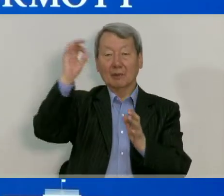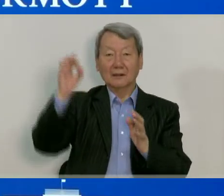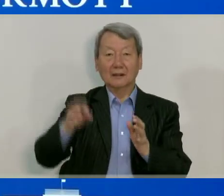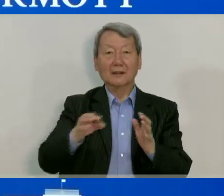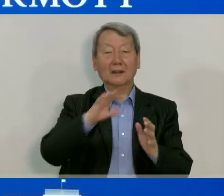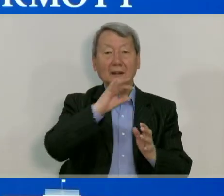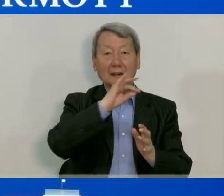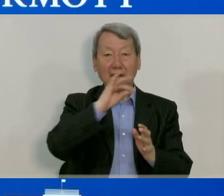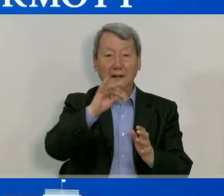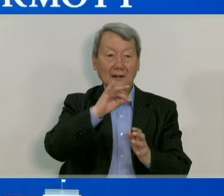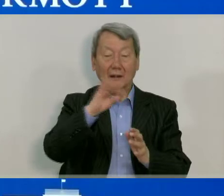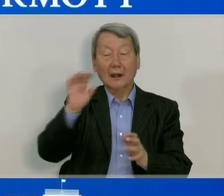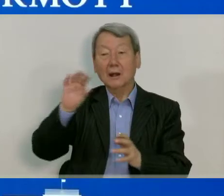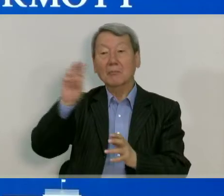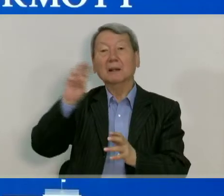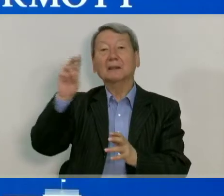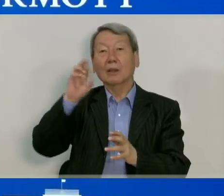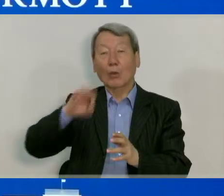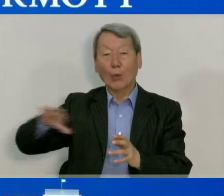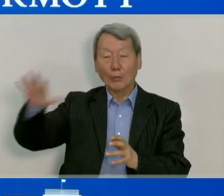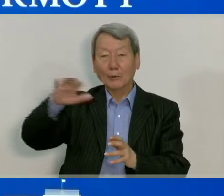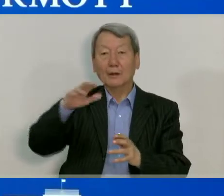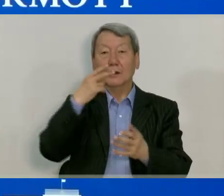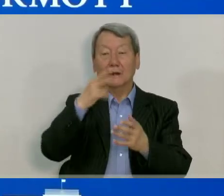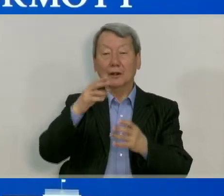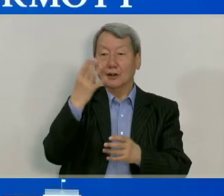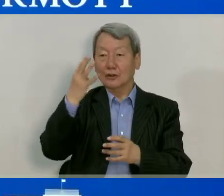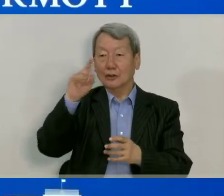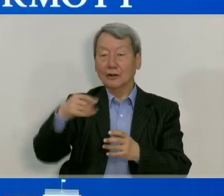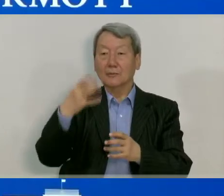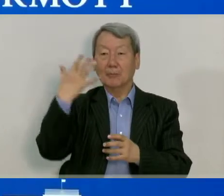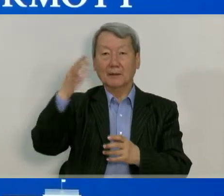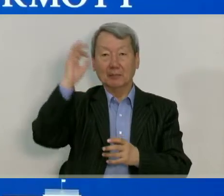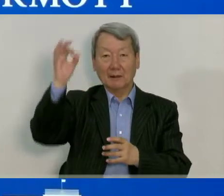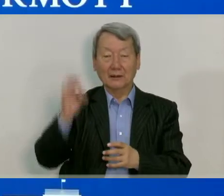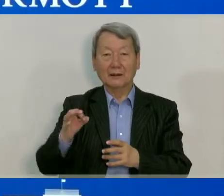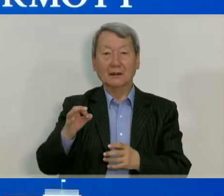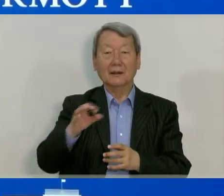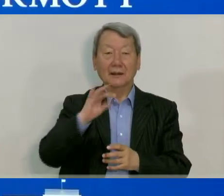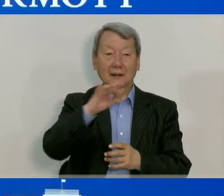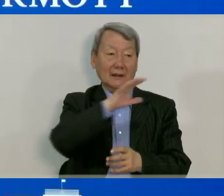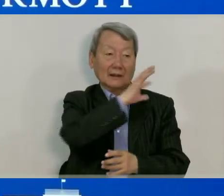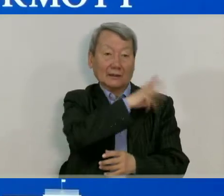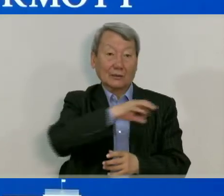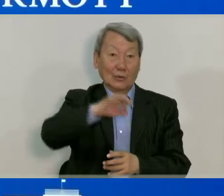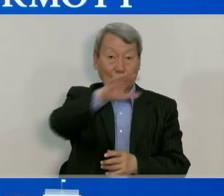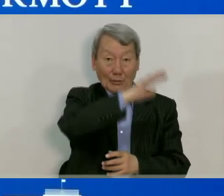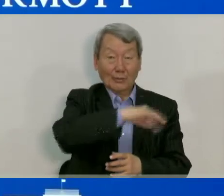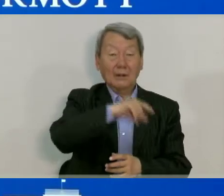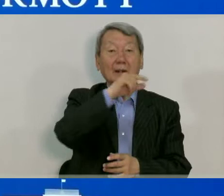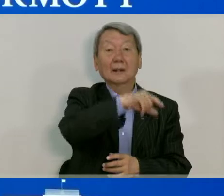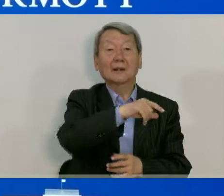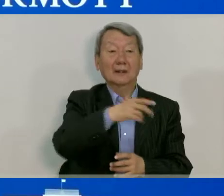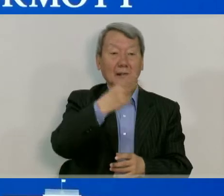9,2, Баткенская область интенсивный показатель 4,5 и Высокольская область